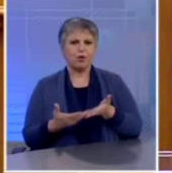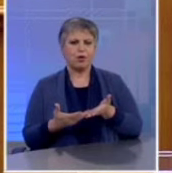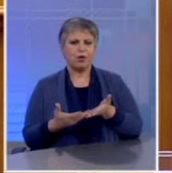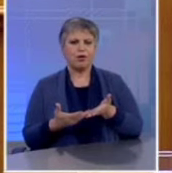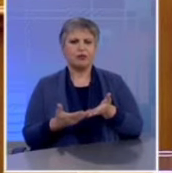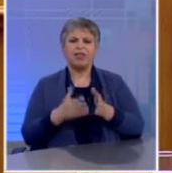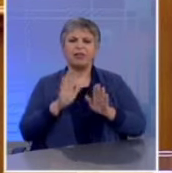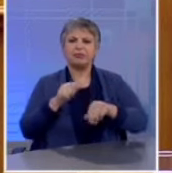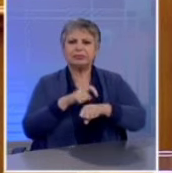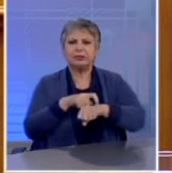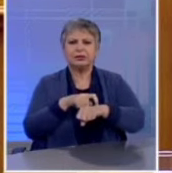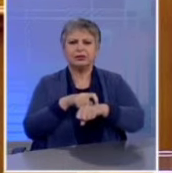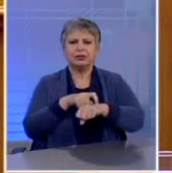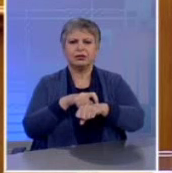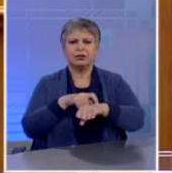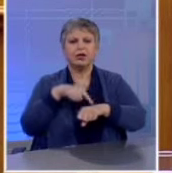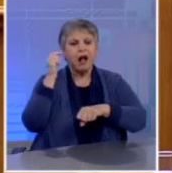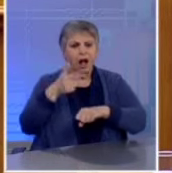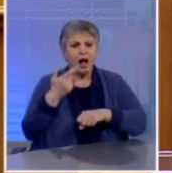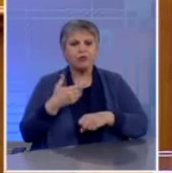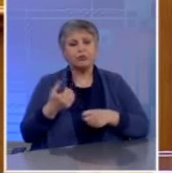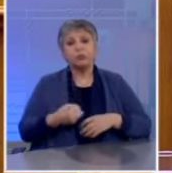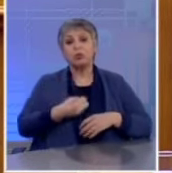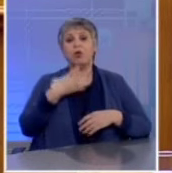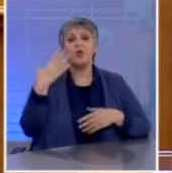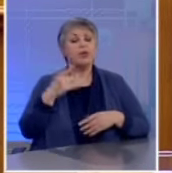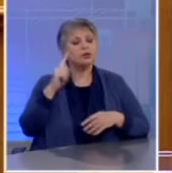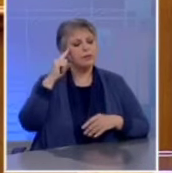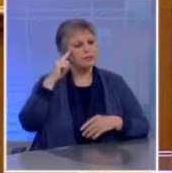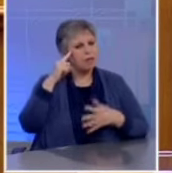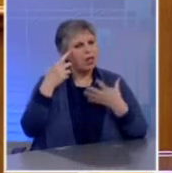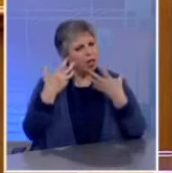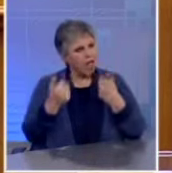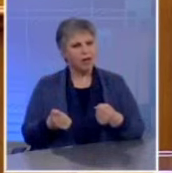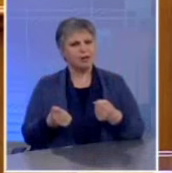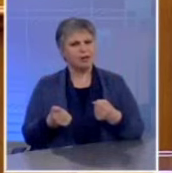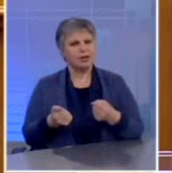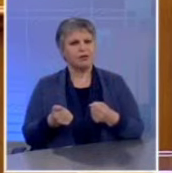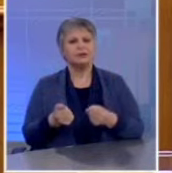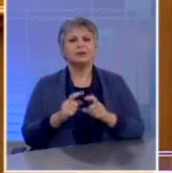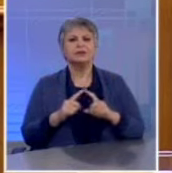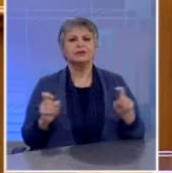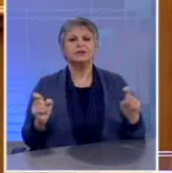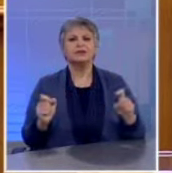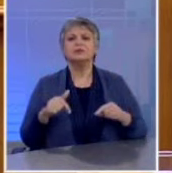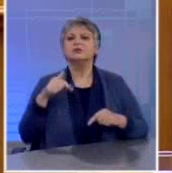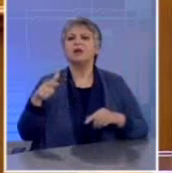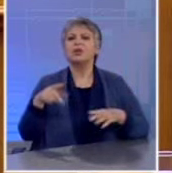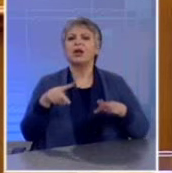είναι προφανές ότι εμπεριέχει δόλο. Και ποιος είναι ο δόλος? Η